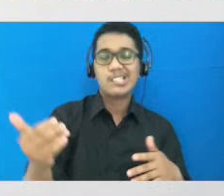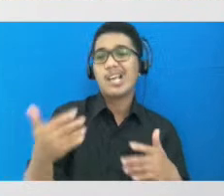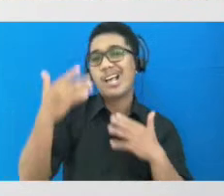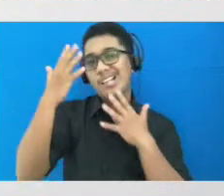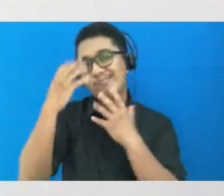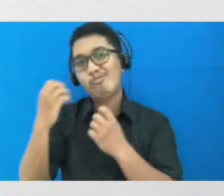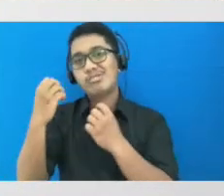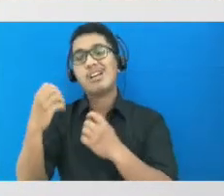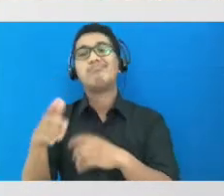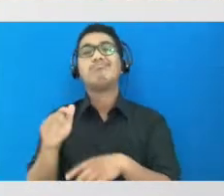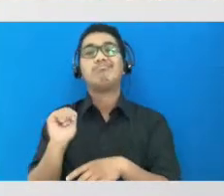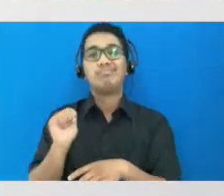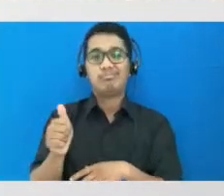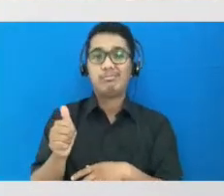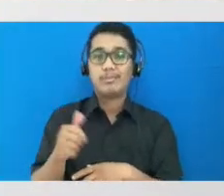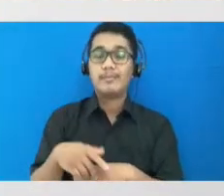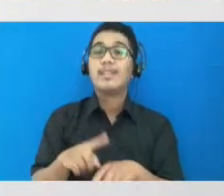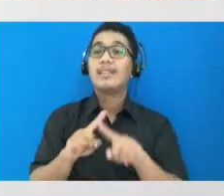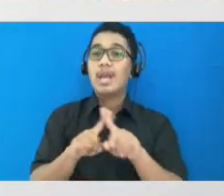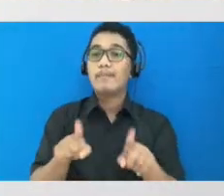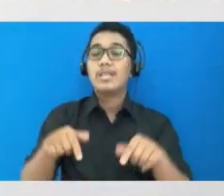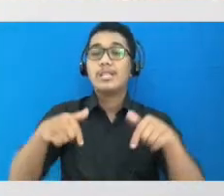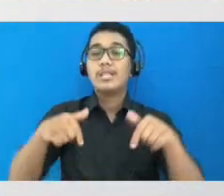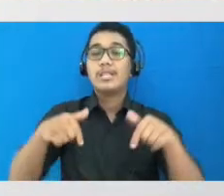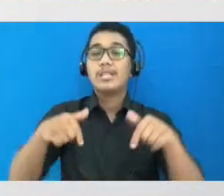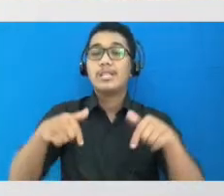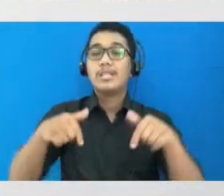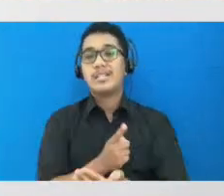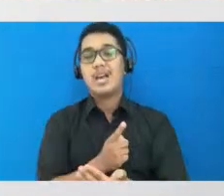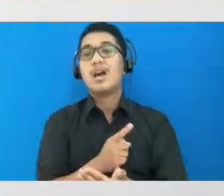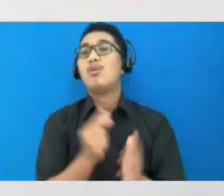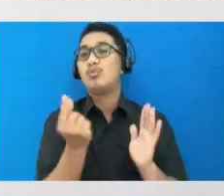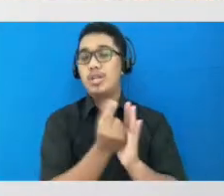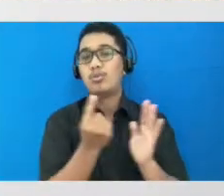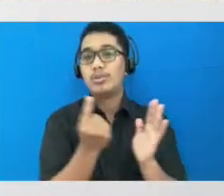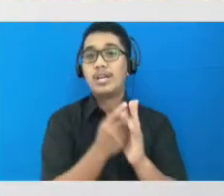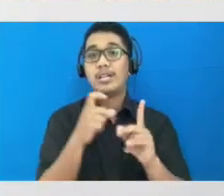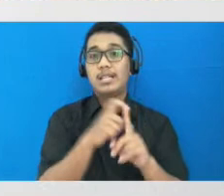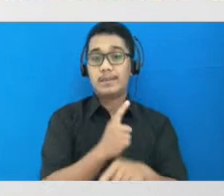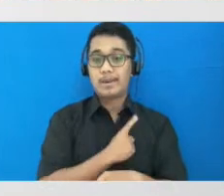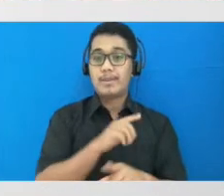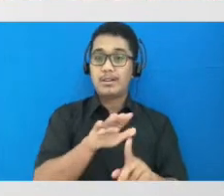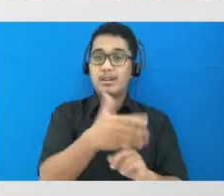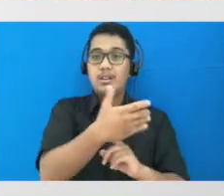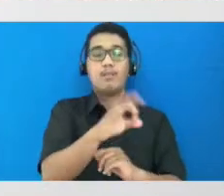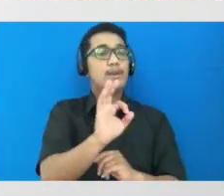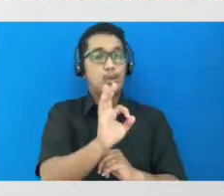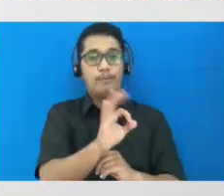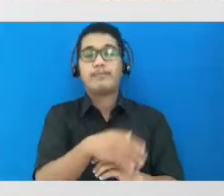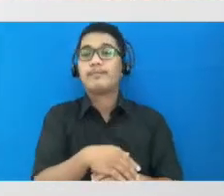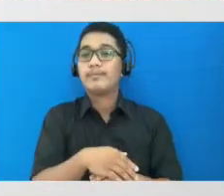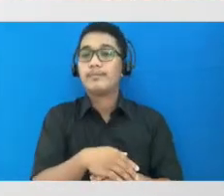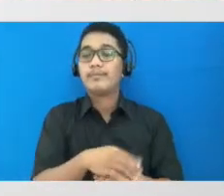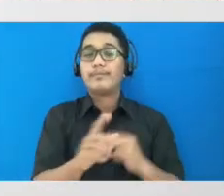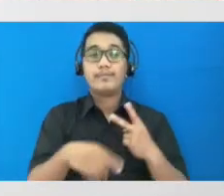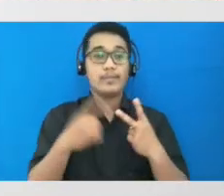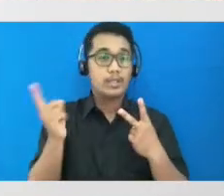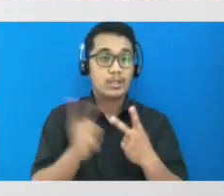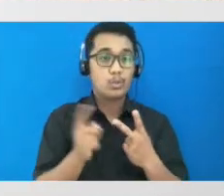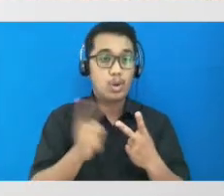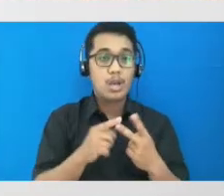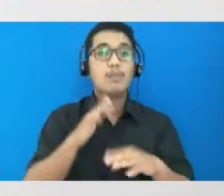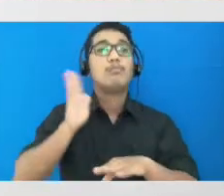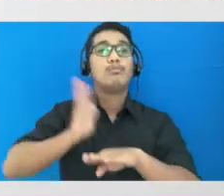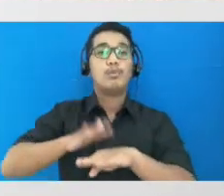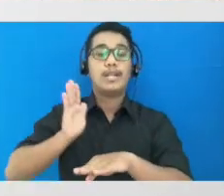bisa terjadi. Tapi saat ini posisinya kita belum ada undang-undang perlindungan data pribadi. Kedua, secara